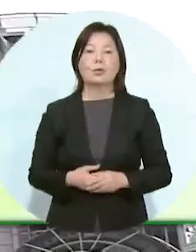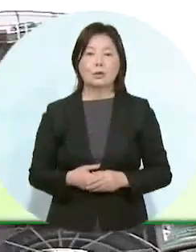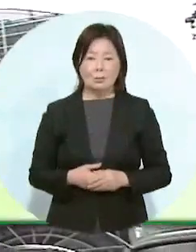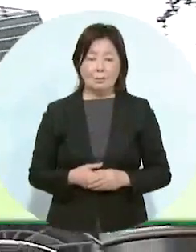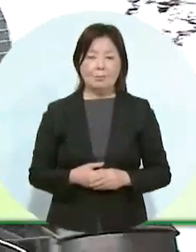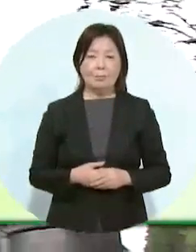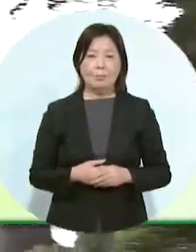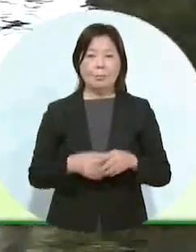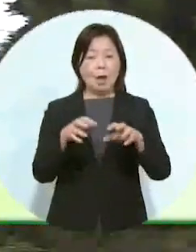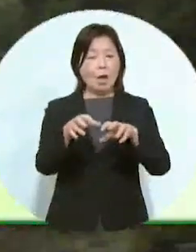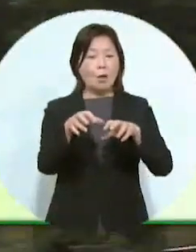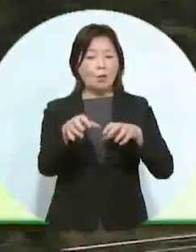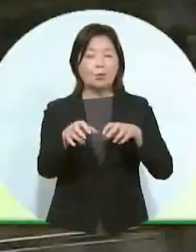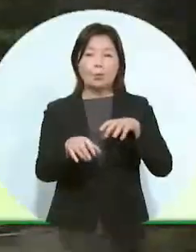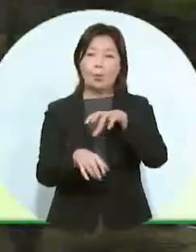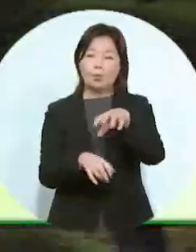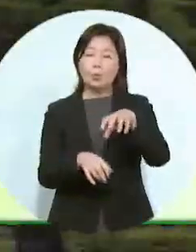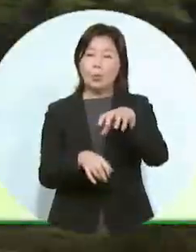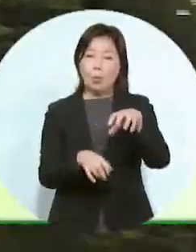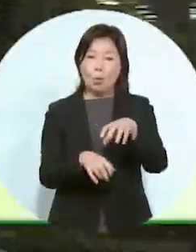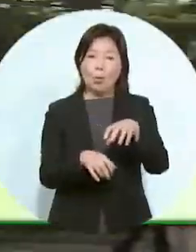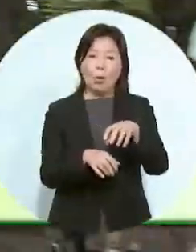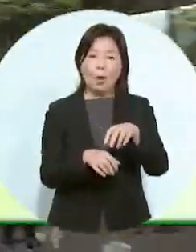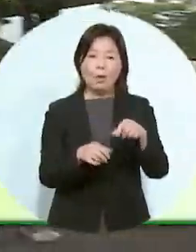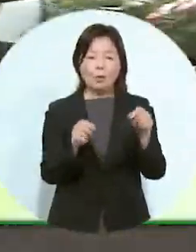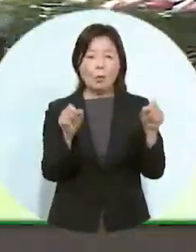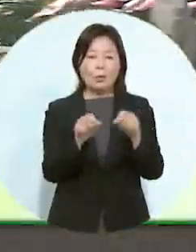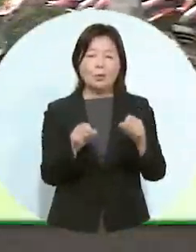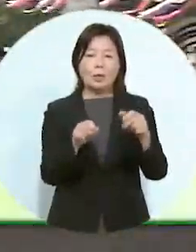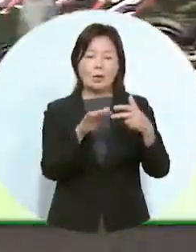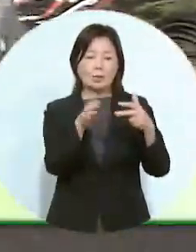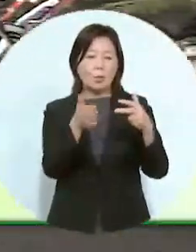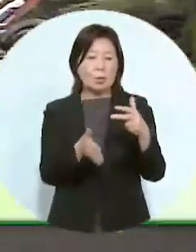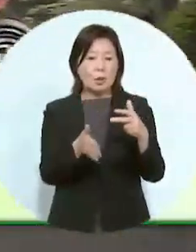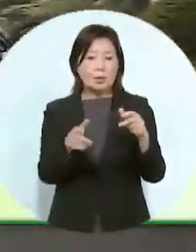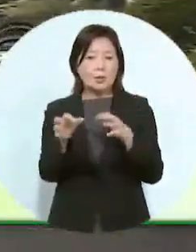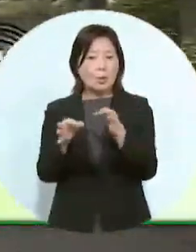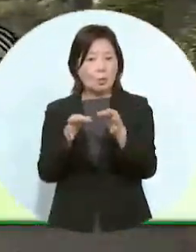多摩動物公園などの沿線施設では乗車券を利